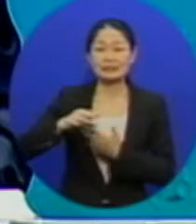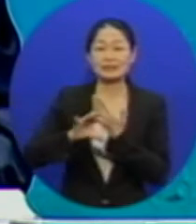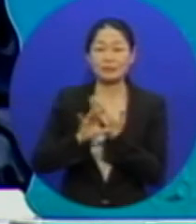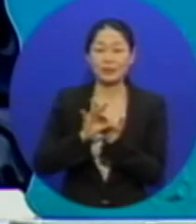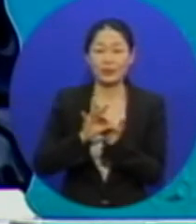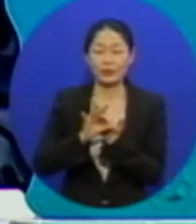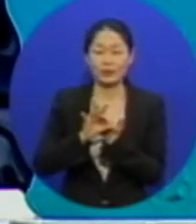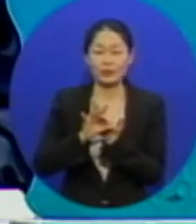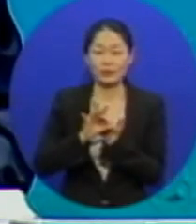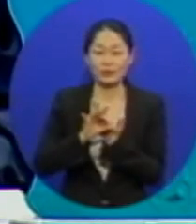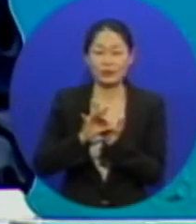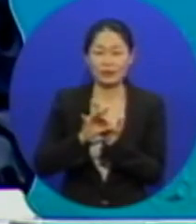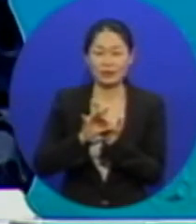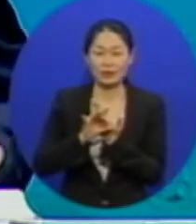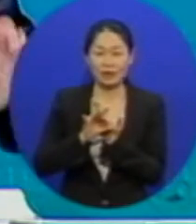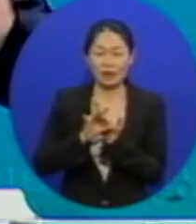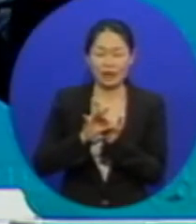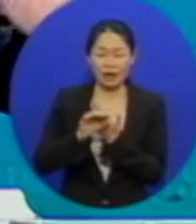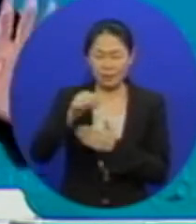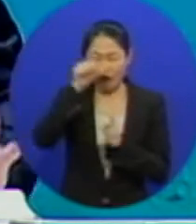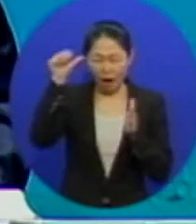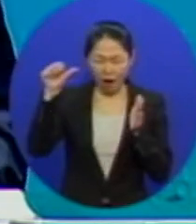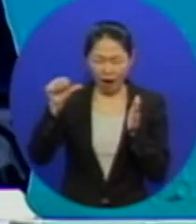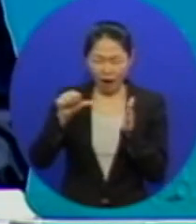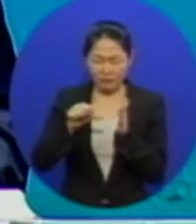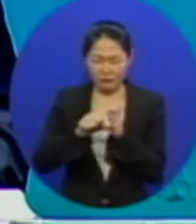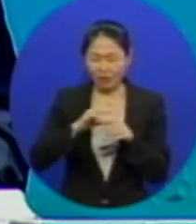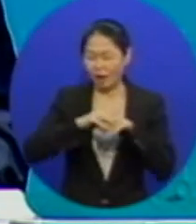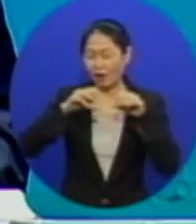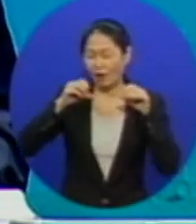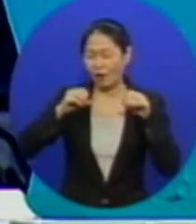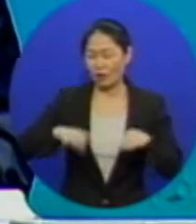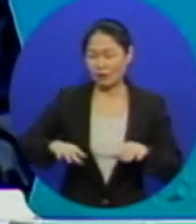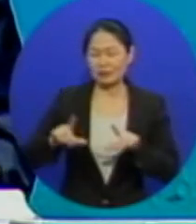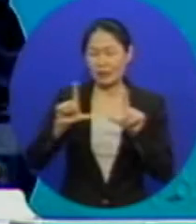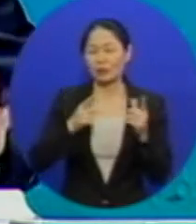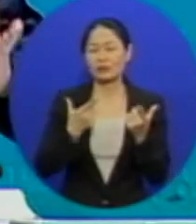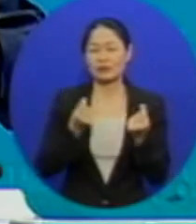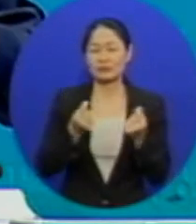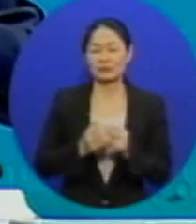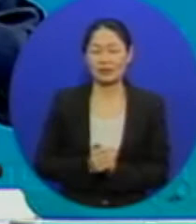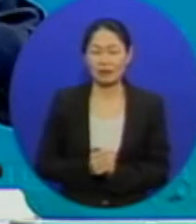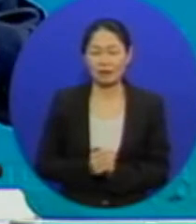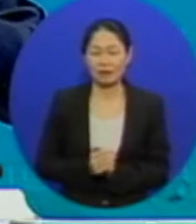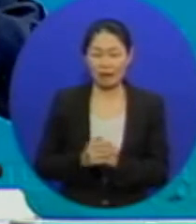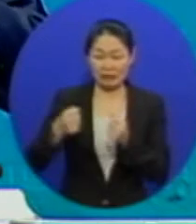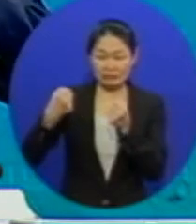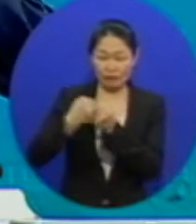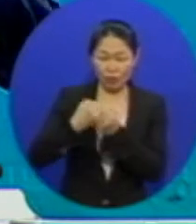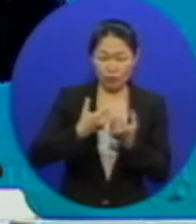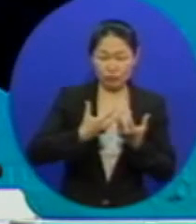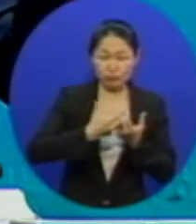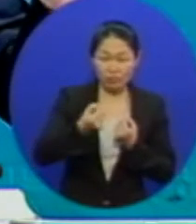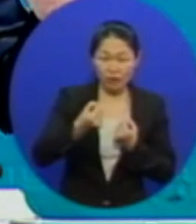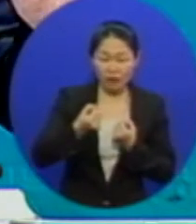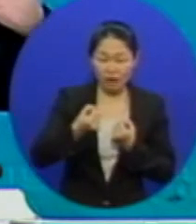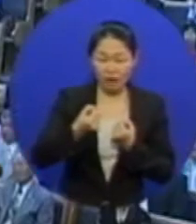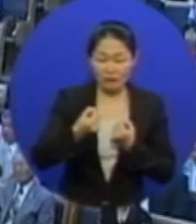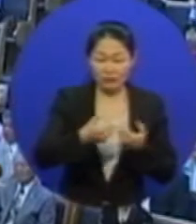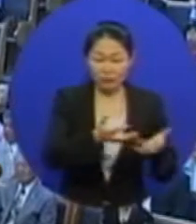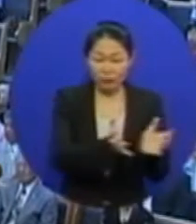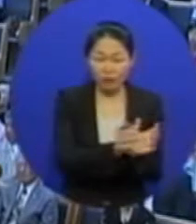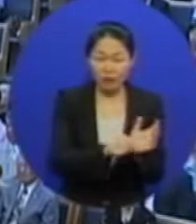아 한 평생을 다 허비하고 맙니다 이 싸우고 분열하는 소용돌이는